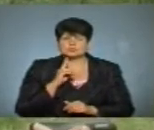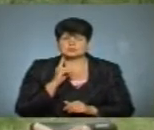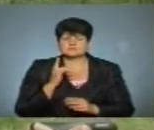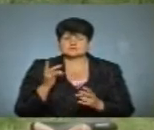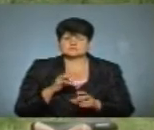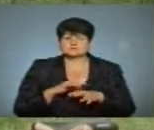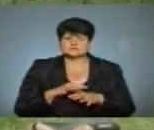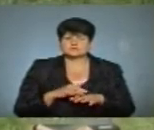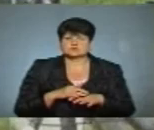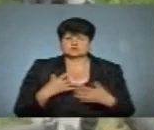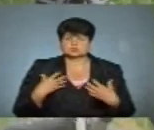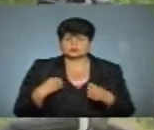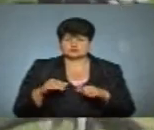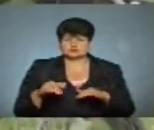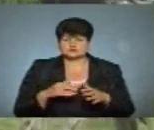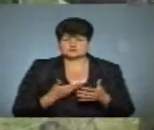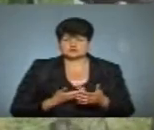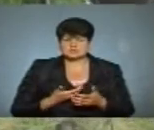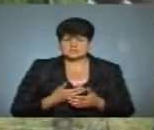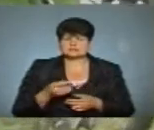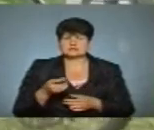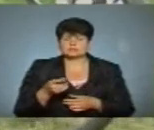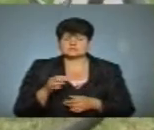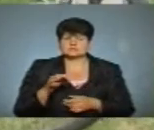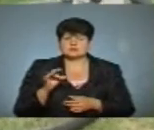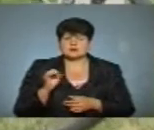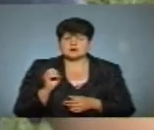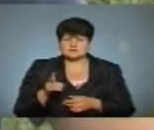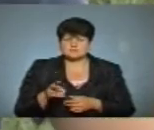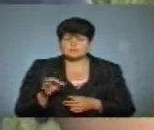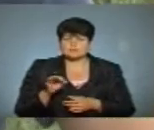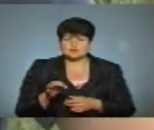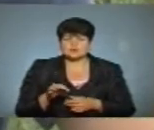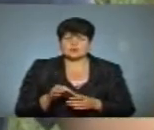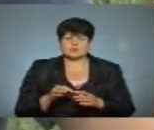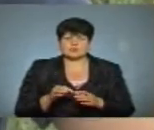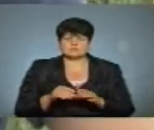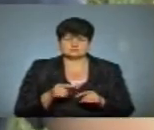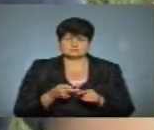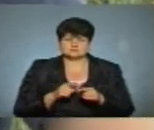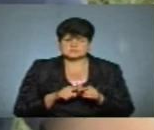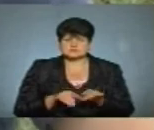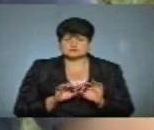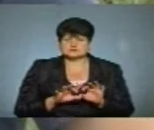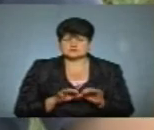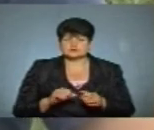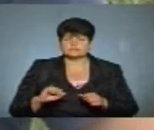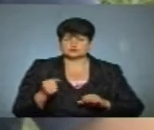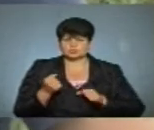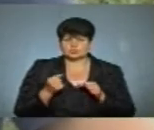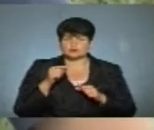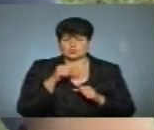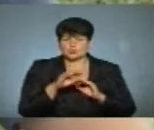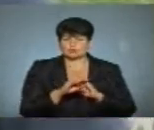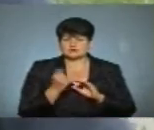вести здоровий спосіб життя. Тернополянин Олександр Рак каже, про марафон йому розповів товариш. У нього й позичив велосипед, щоб долучитися